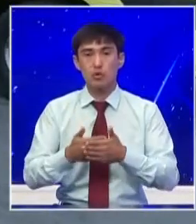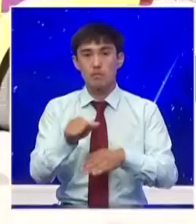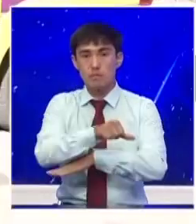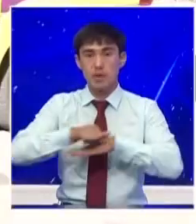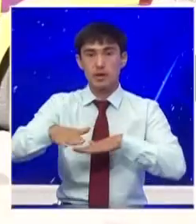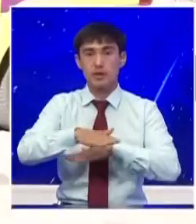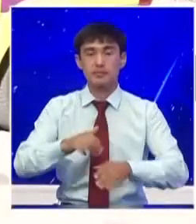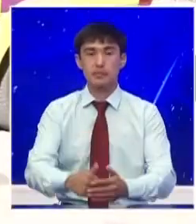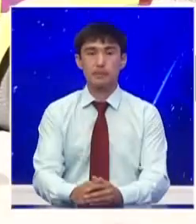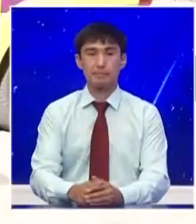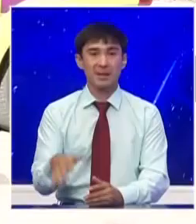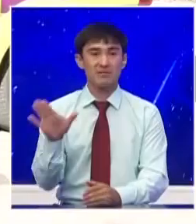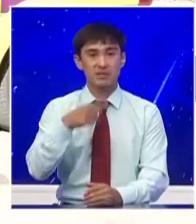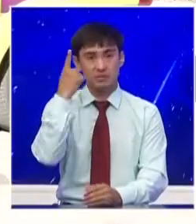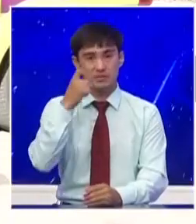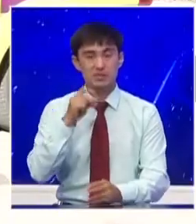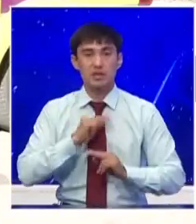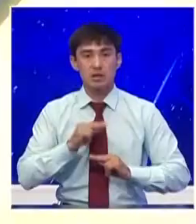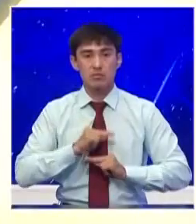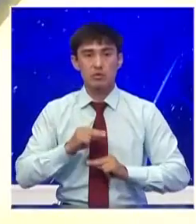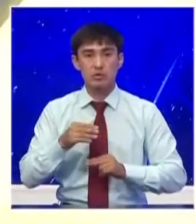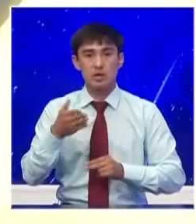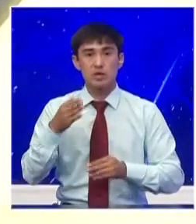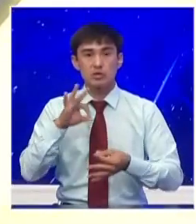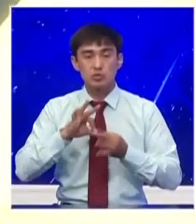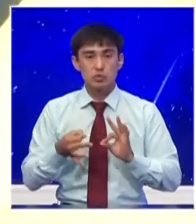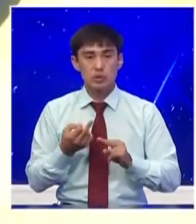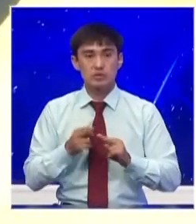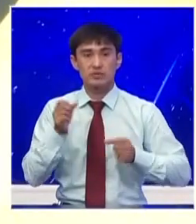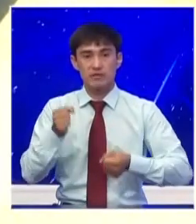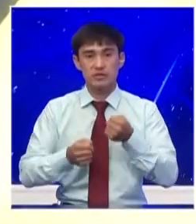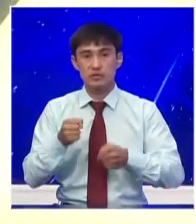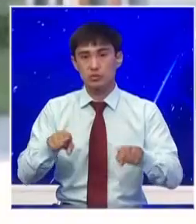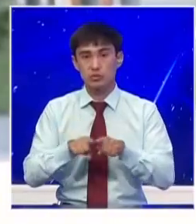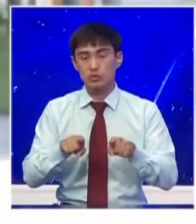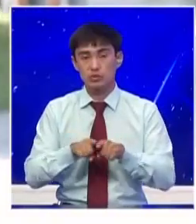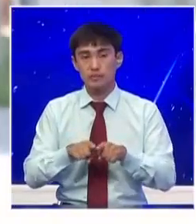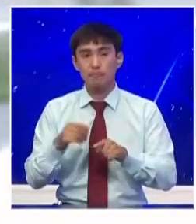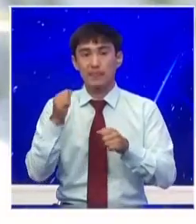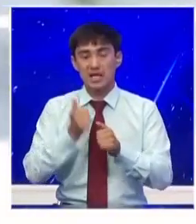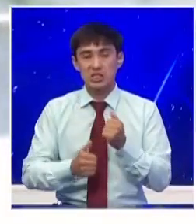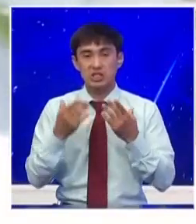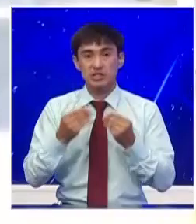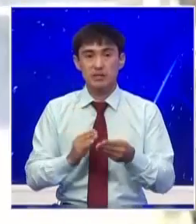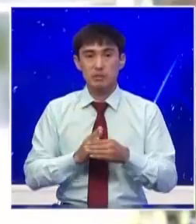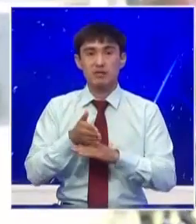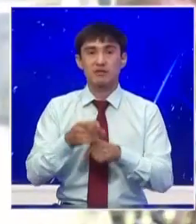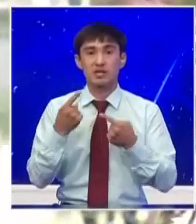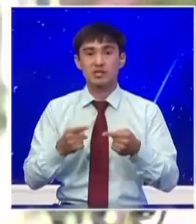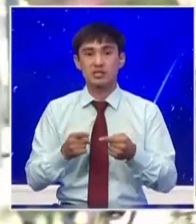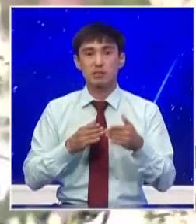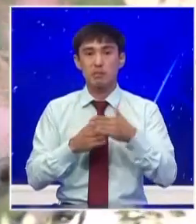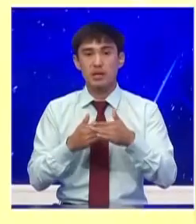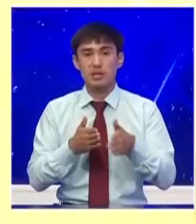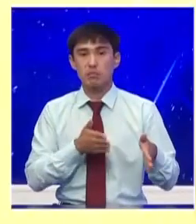берега. Всем известно, что работа в неотложке нелегкая, в том числе и у водителей скорой медицинской помощи. Ежедневно они преодолевают различные